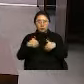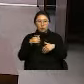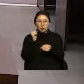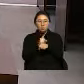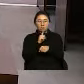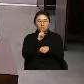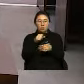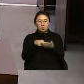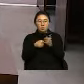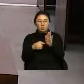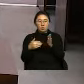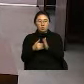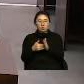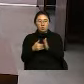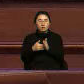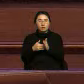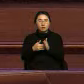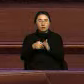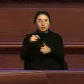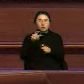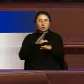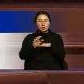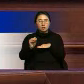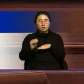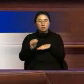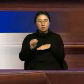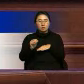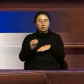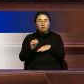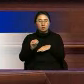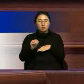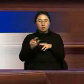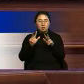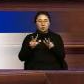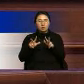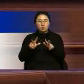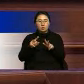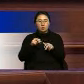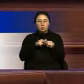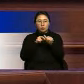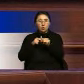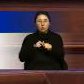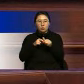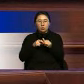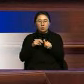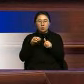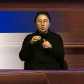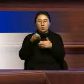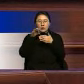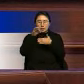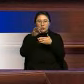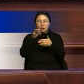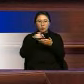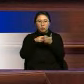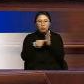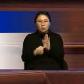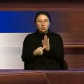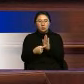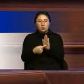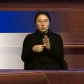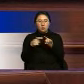강조했습니다 하 희망 같으다 일동은 옆에 정보 수달 하드웨어의 카피도 가치를